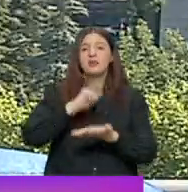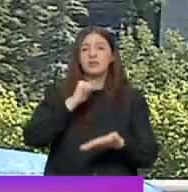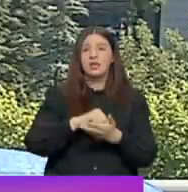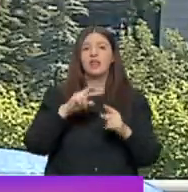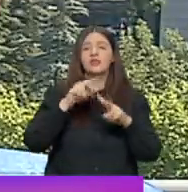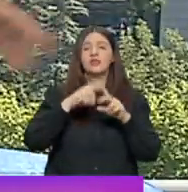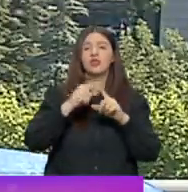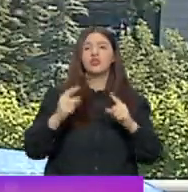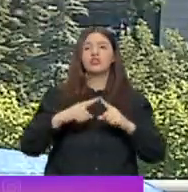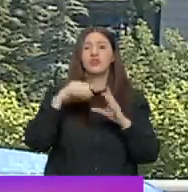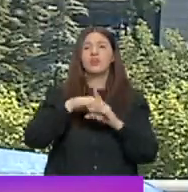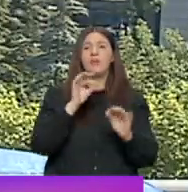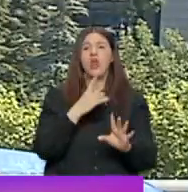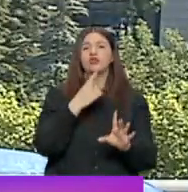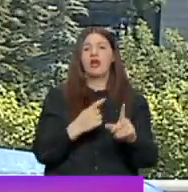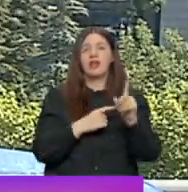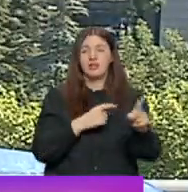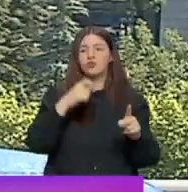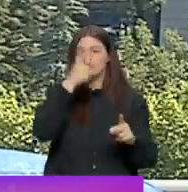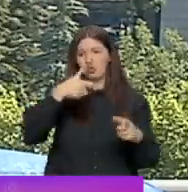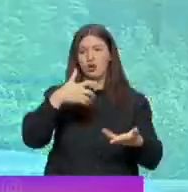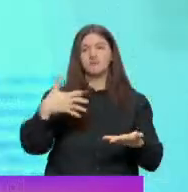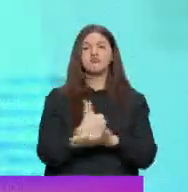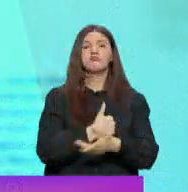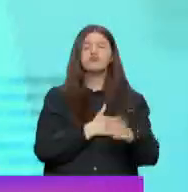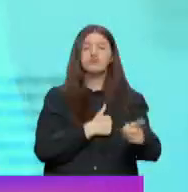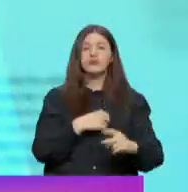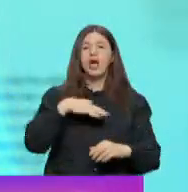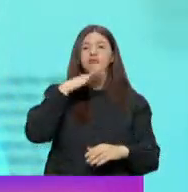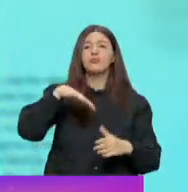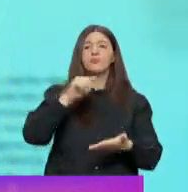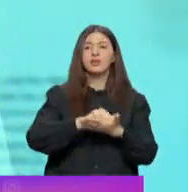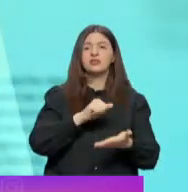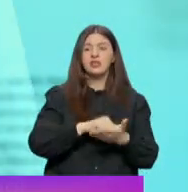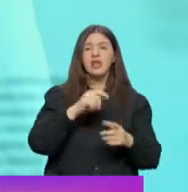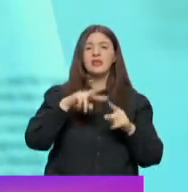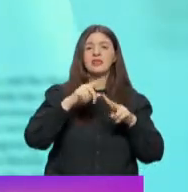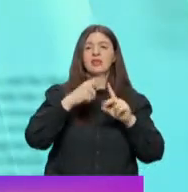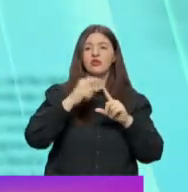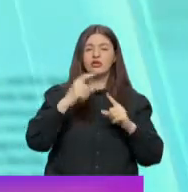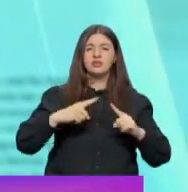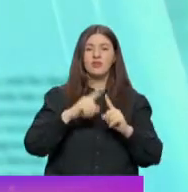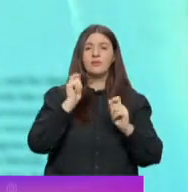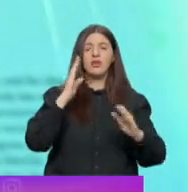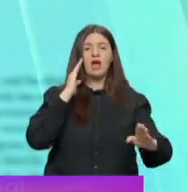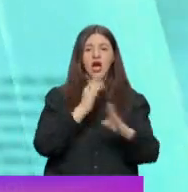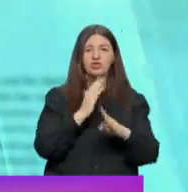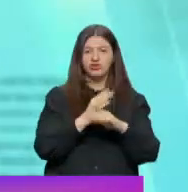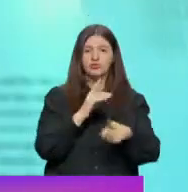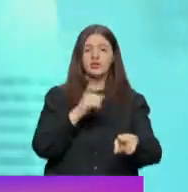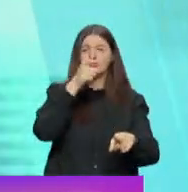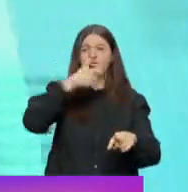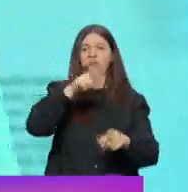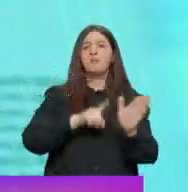NATO zirvesi için böyle söyledi, Türkiye kazandı. Avrupa basını NATO zirvesinde varılan uzlaşmayı